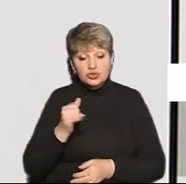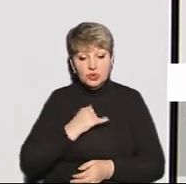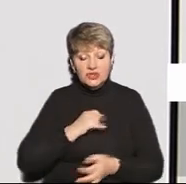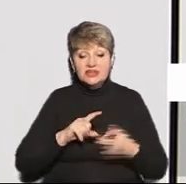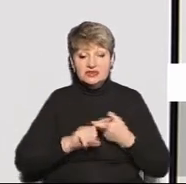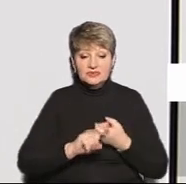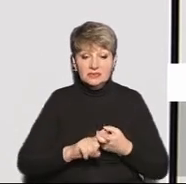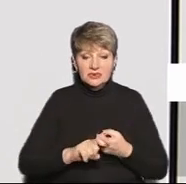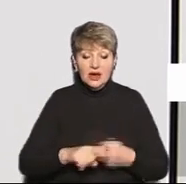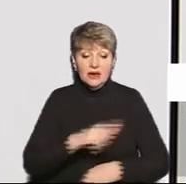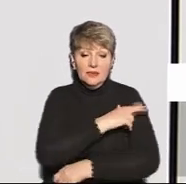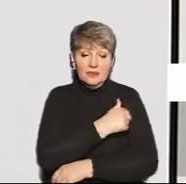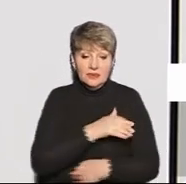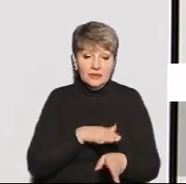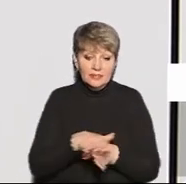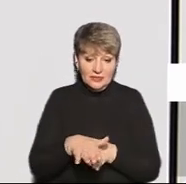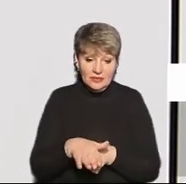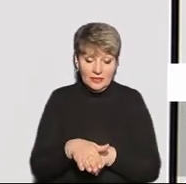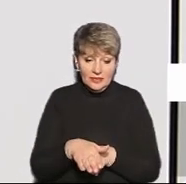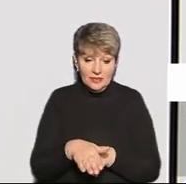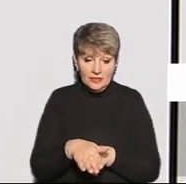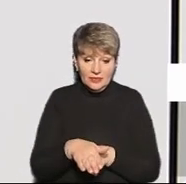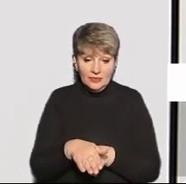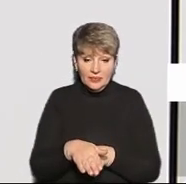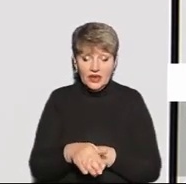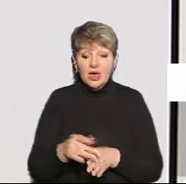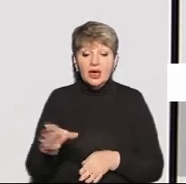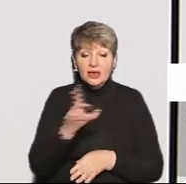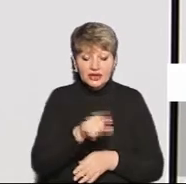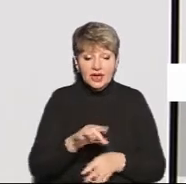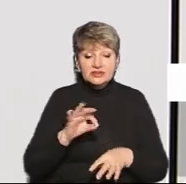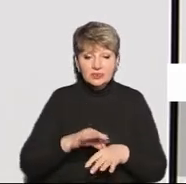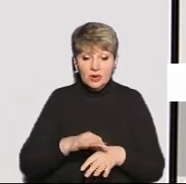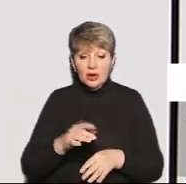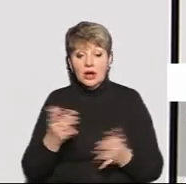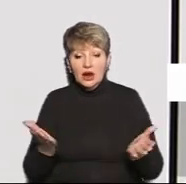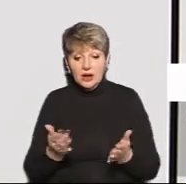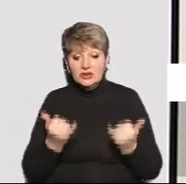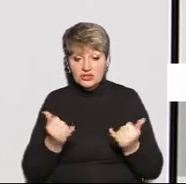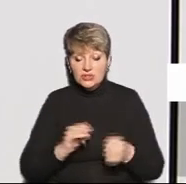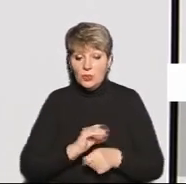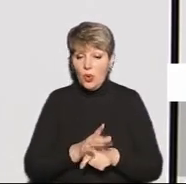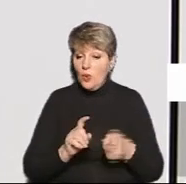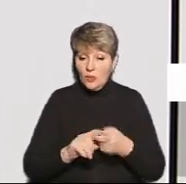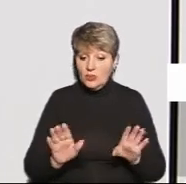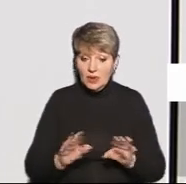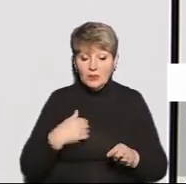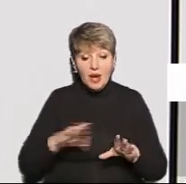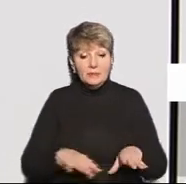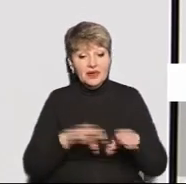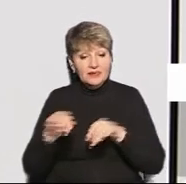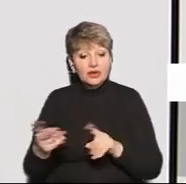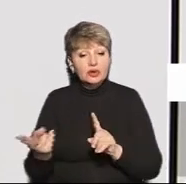інфекційна лікарня вже повністю під зав'язку. Більше того, ті інфекційні хворі, які в нас не під ковід, ми перевели в другу